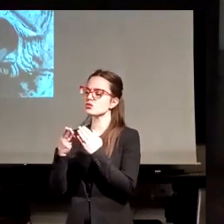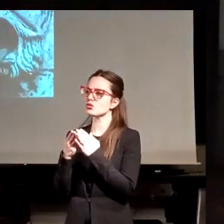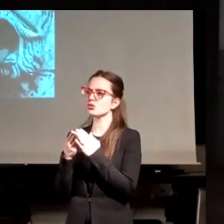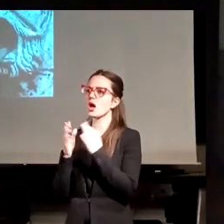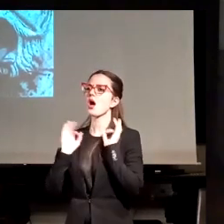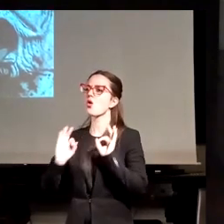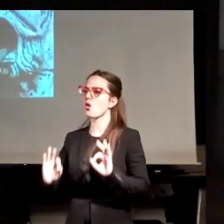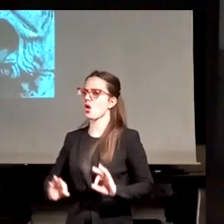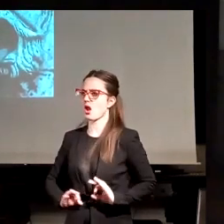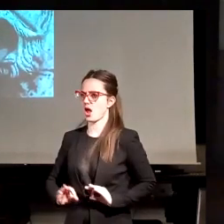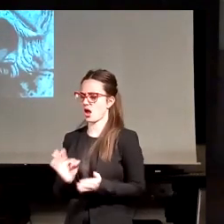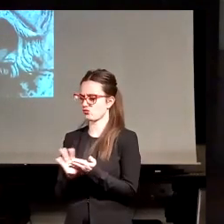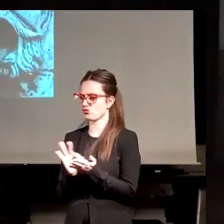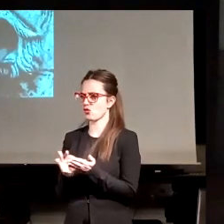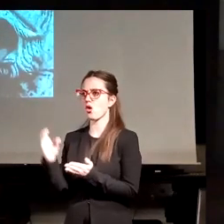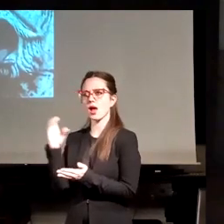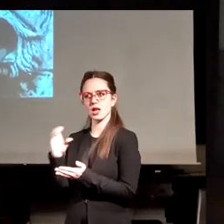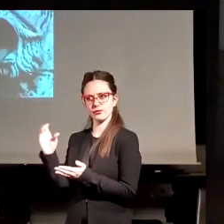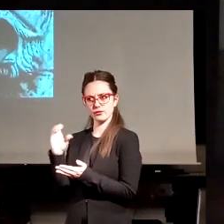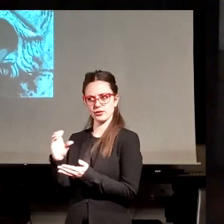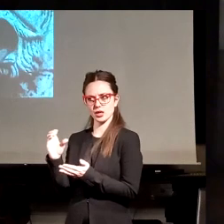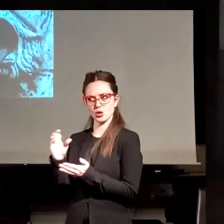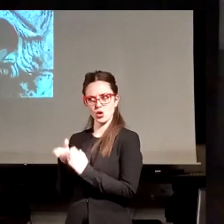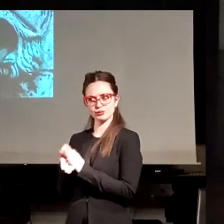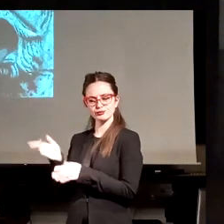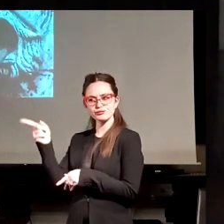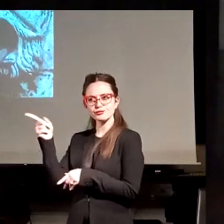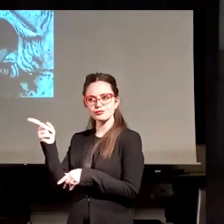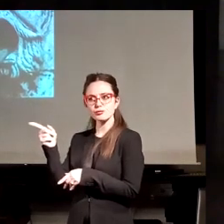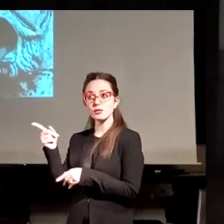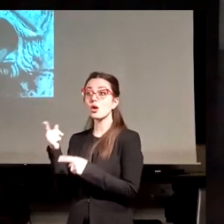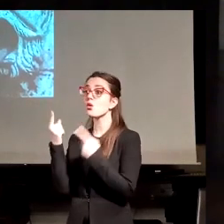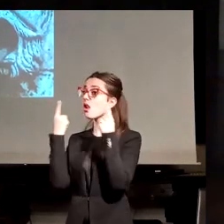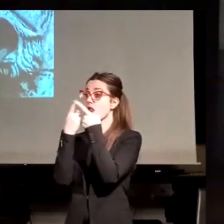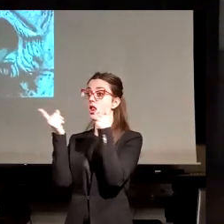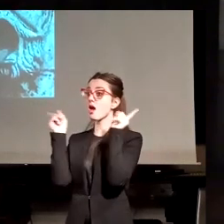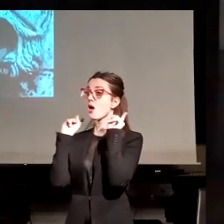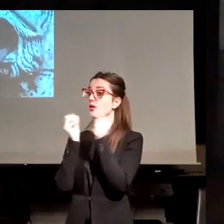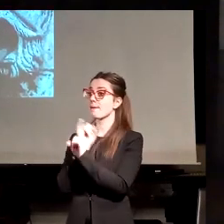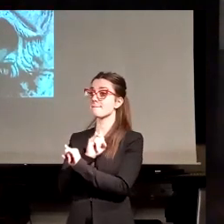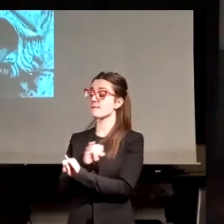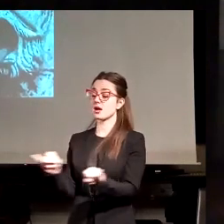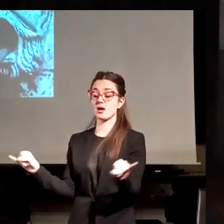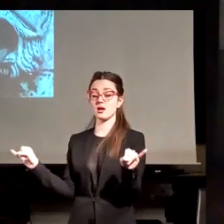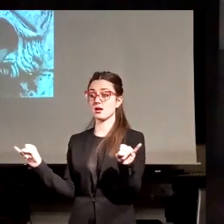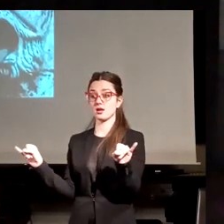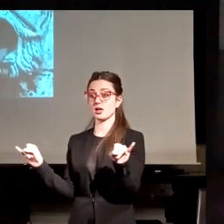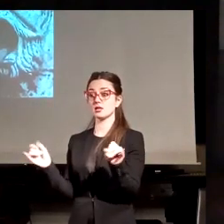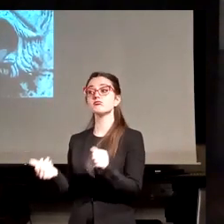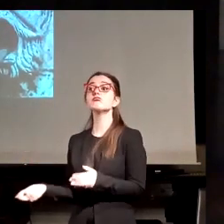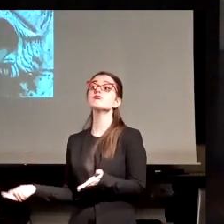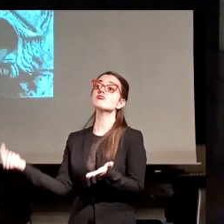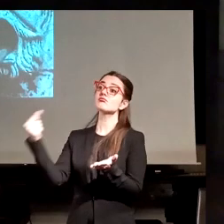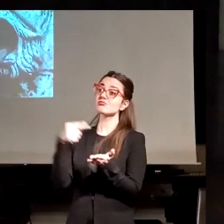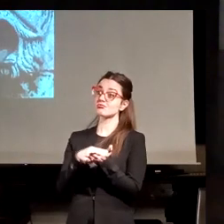e il liceo lui non si lavorerà mai torna a buenos aires